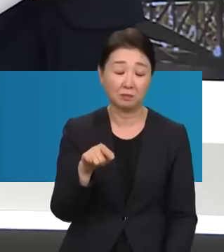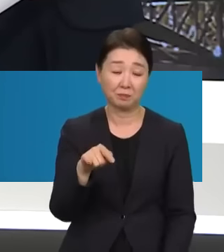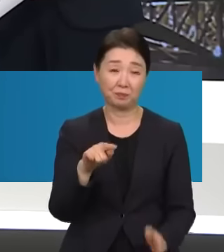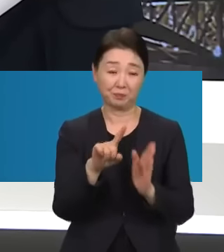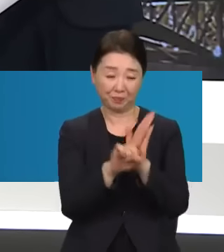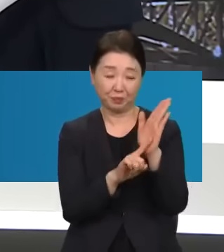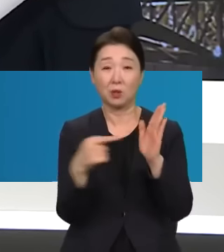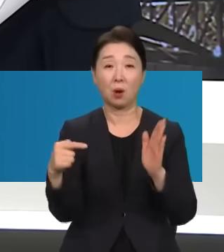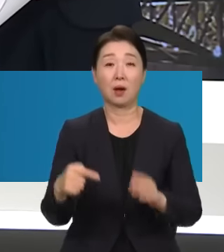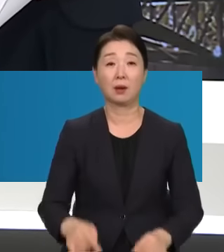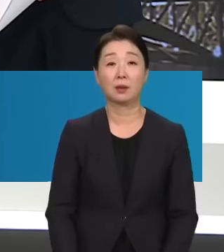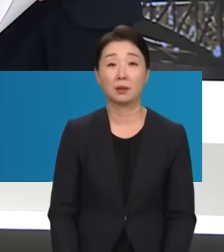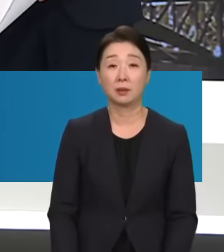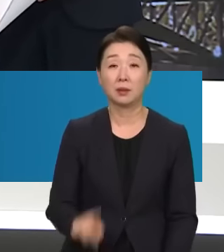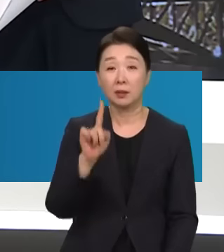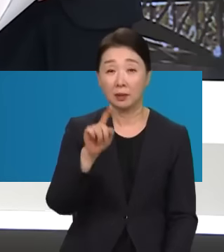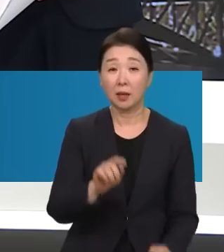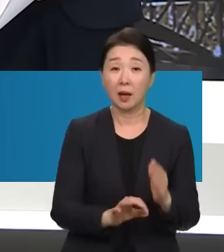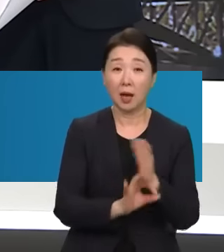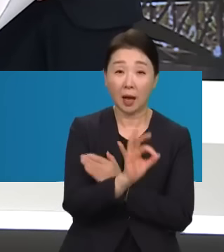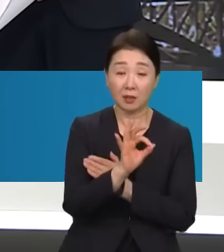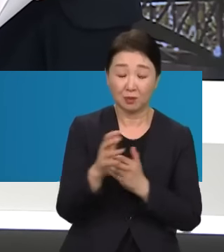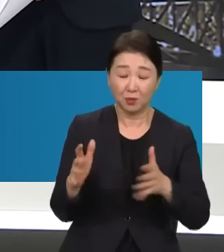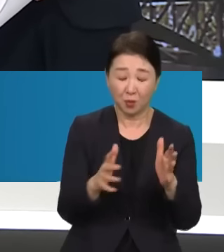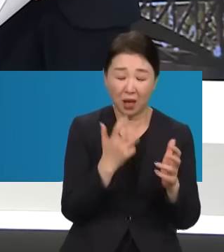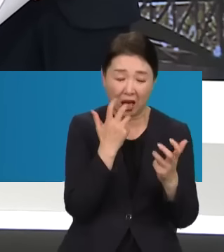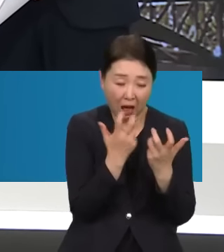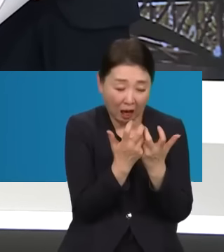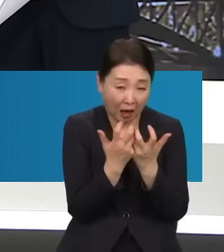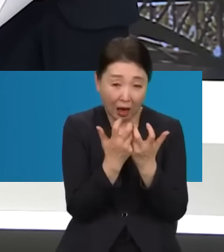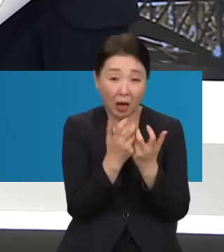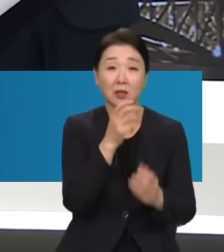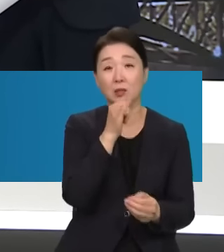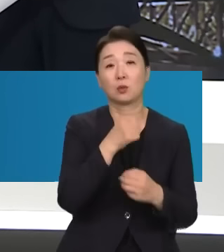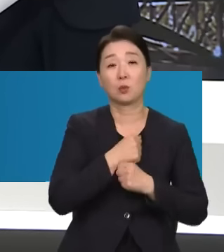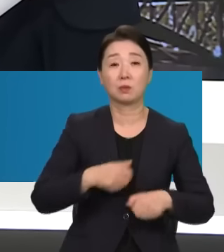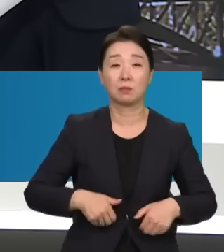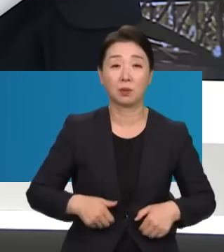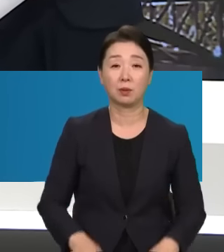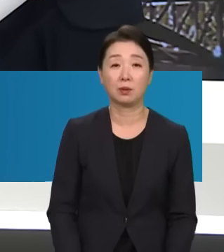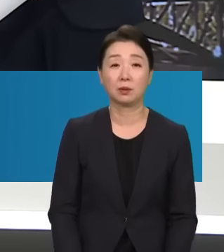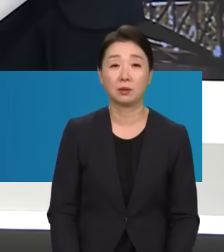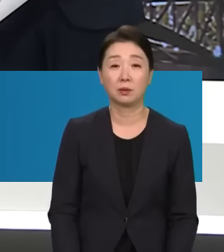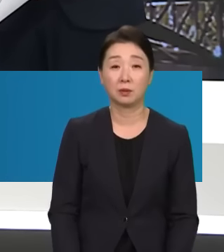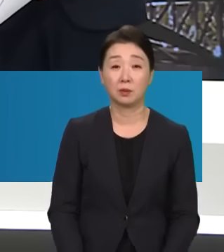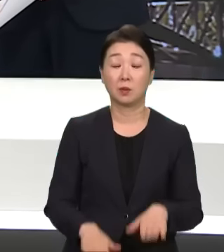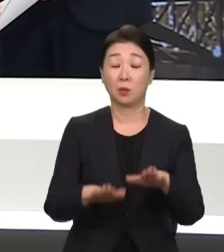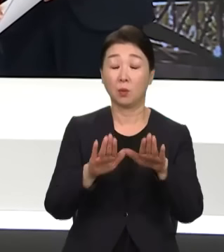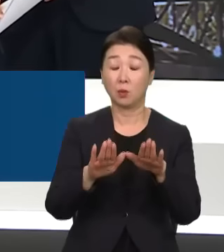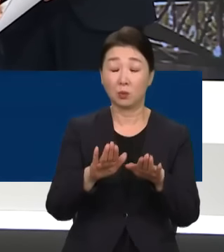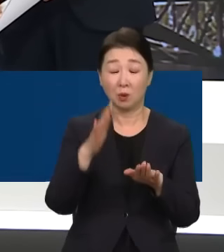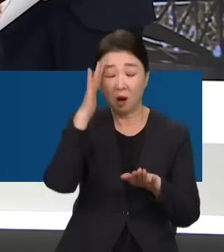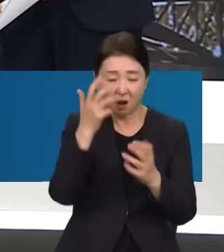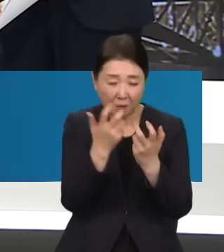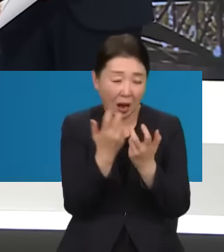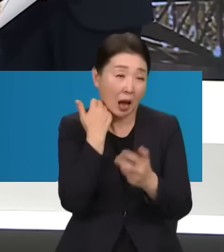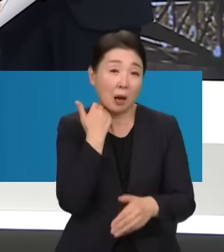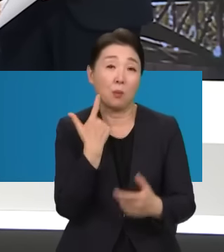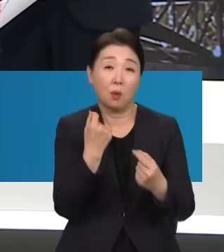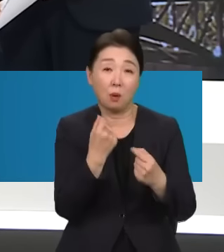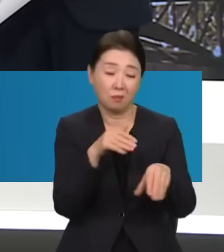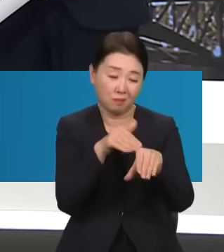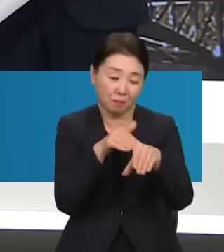찾아옵니다. 특히 내일 아침엔 도로 위에 얼어붙은 블랙아이스 특히 조심하셔야겠습니다. 오늘도 이 블랙아이스 때문에 14중